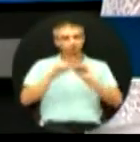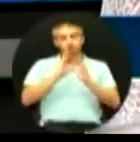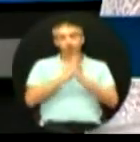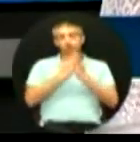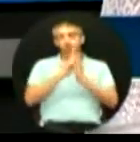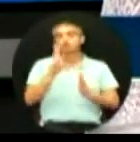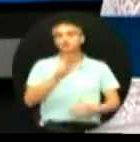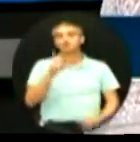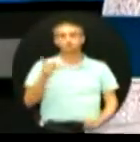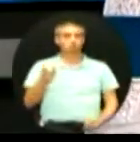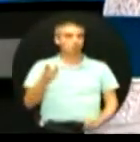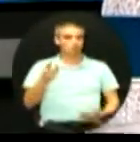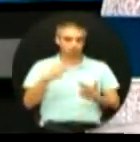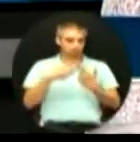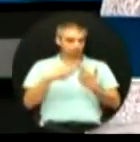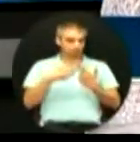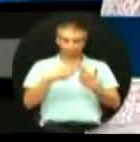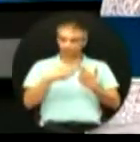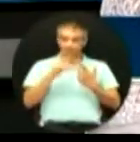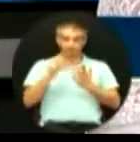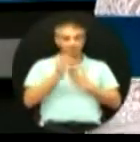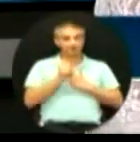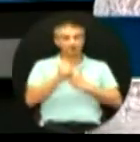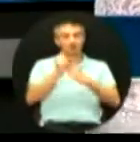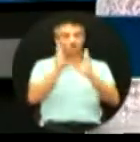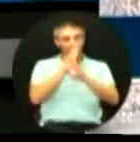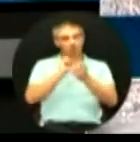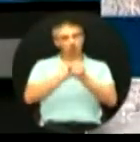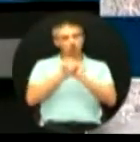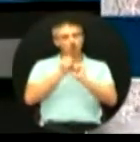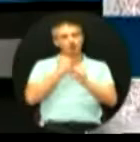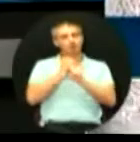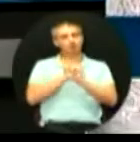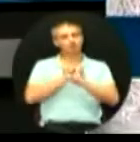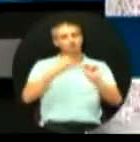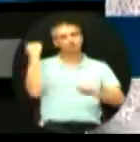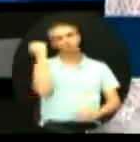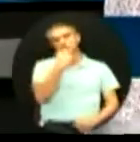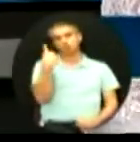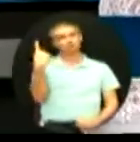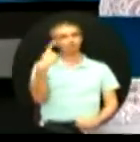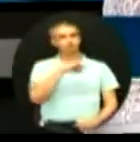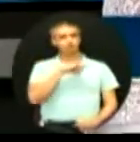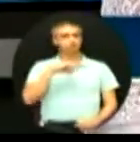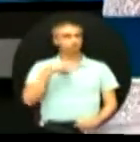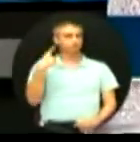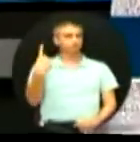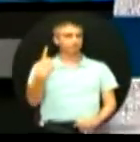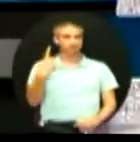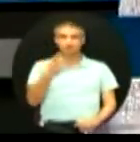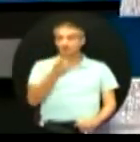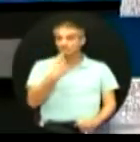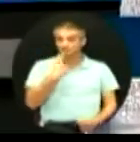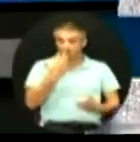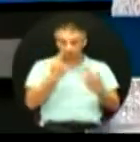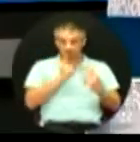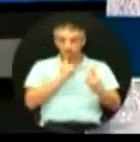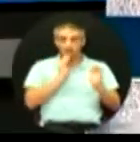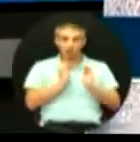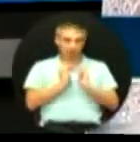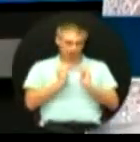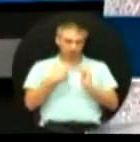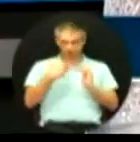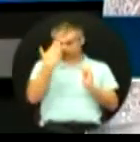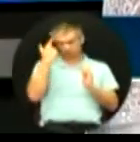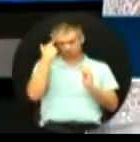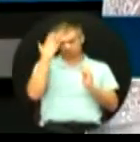בתעודות הזהות הכחולות להובלת טרור או לפיגועים שהם בעצמם מוציאים. את תגידי מספרים קטנים, ואני יודעת,